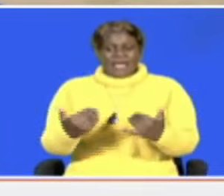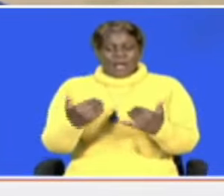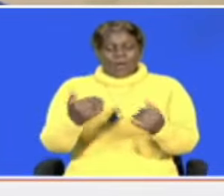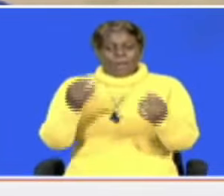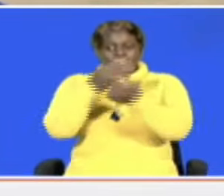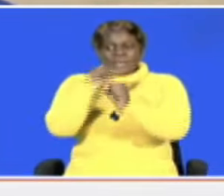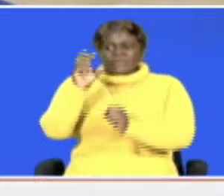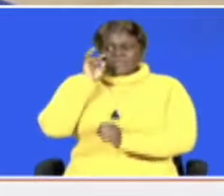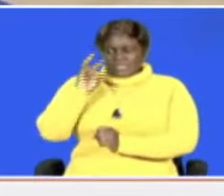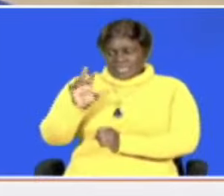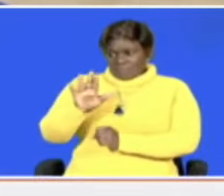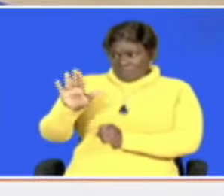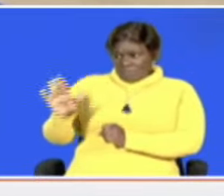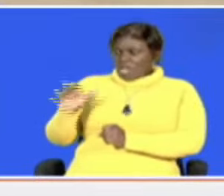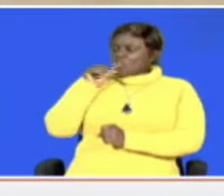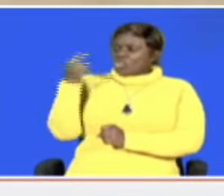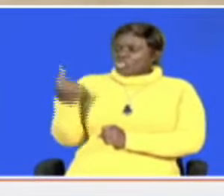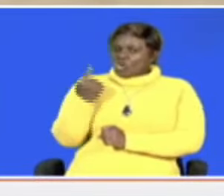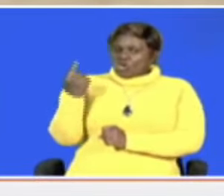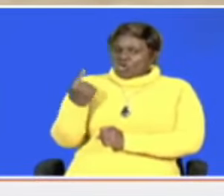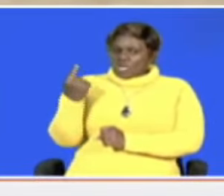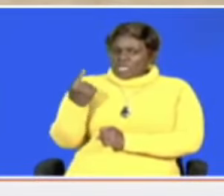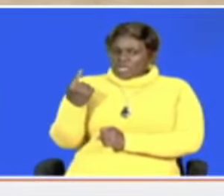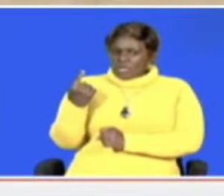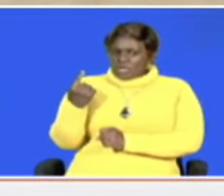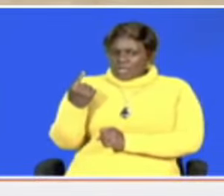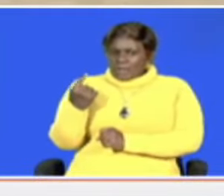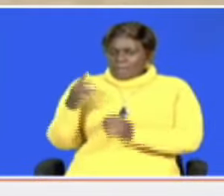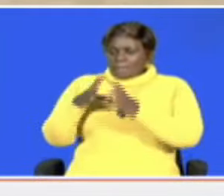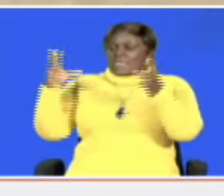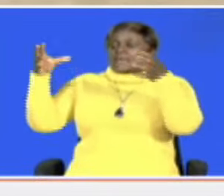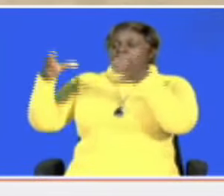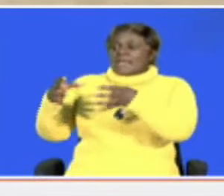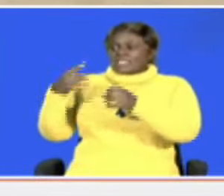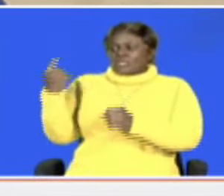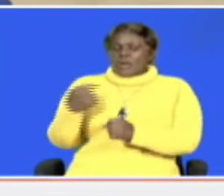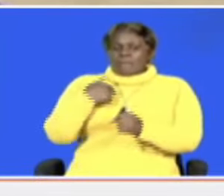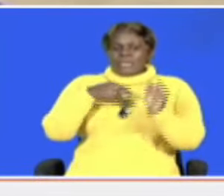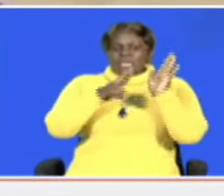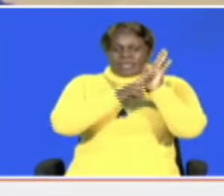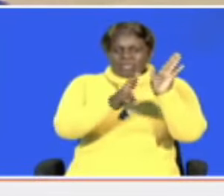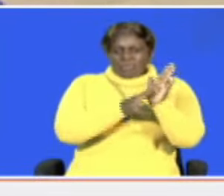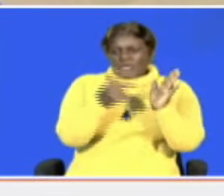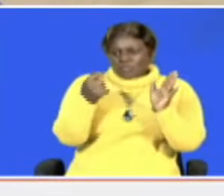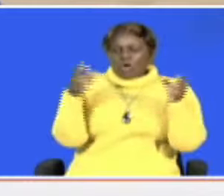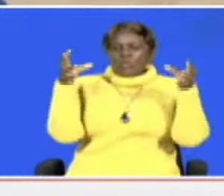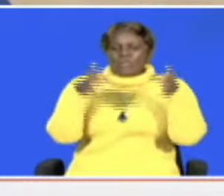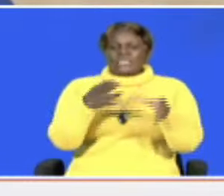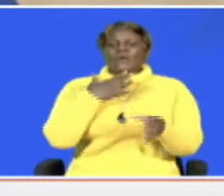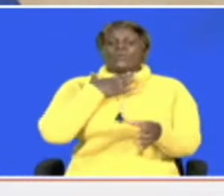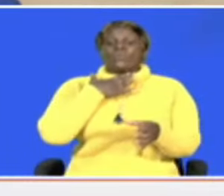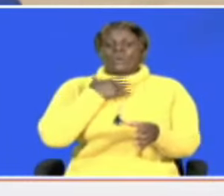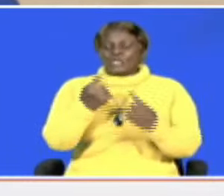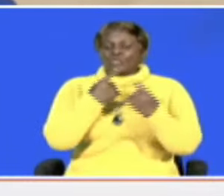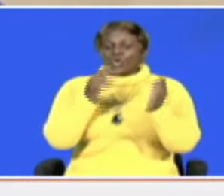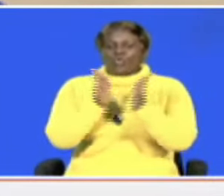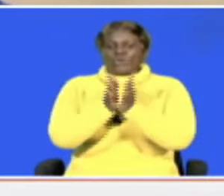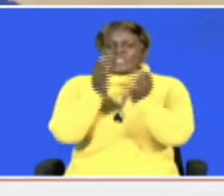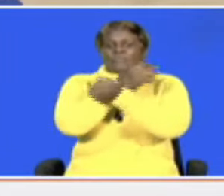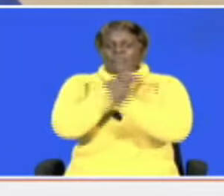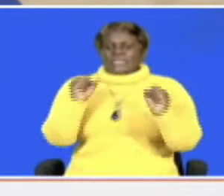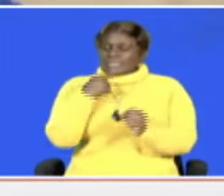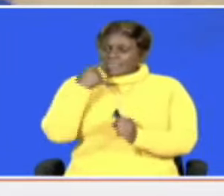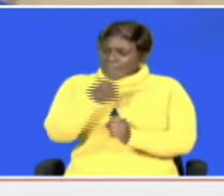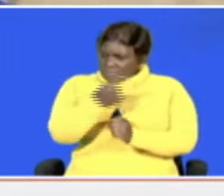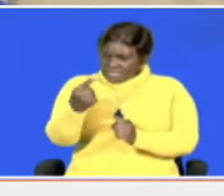president looked at them, not only at the major parties. I represent the small parties, and we want to talk to the president and tell